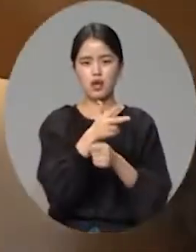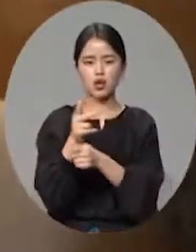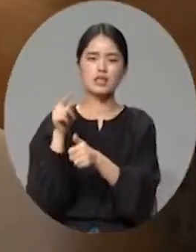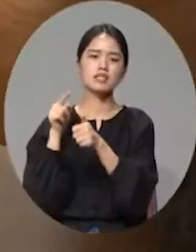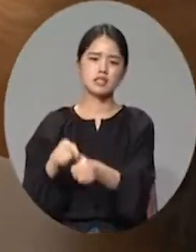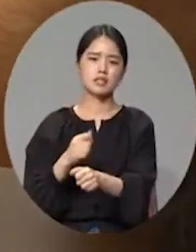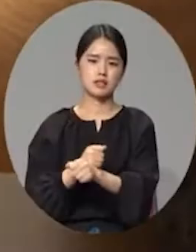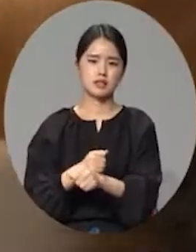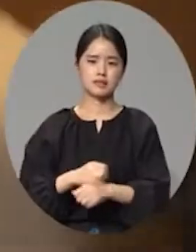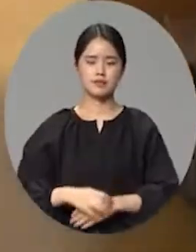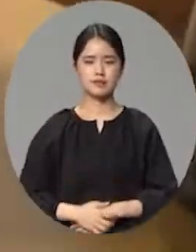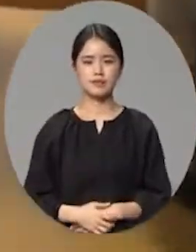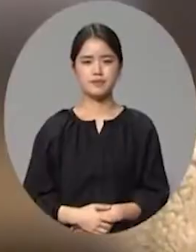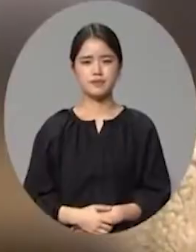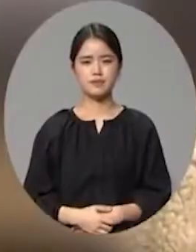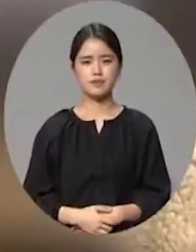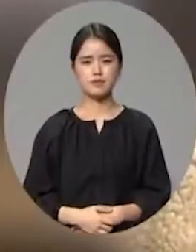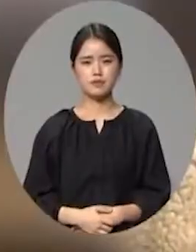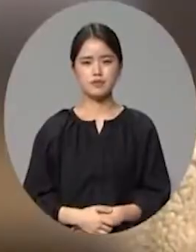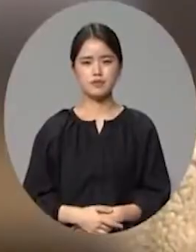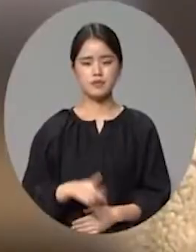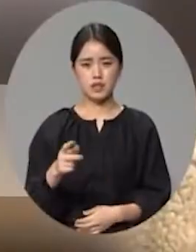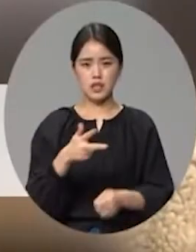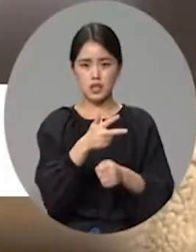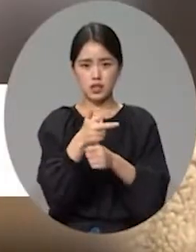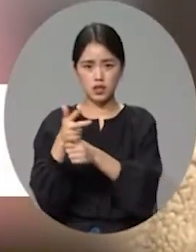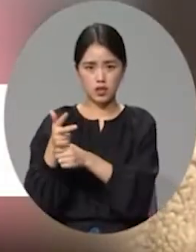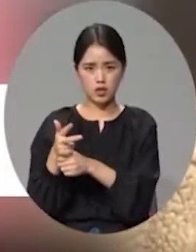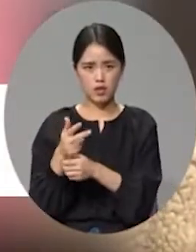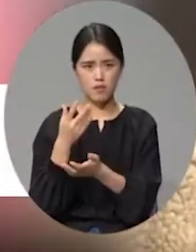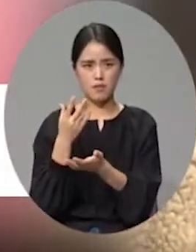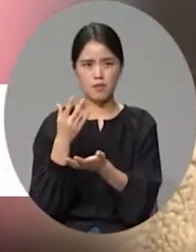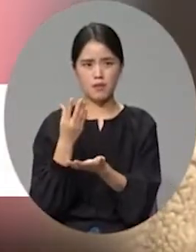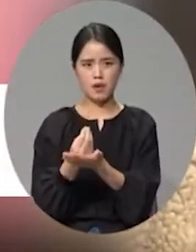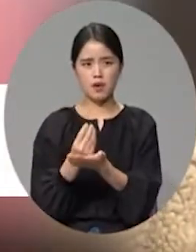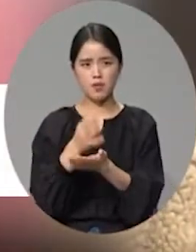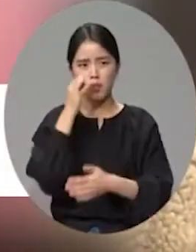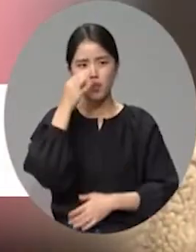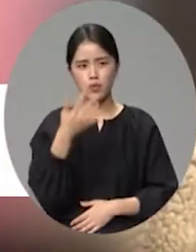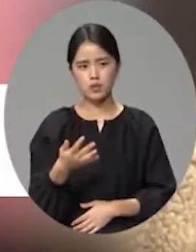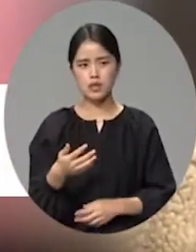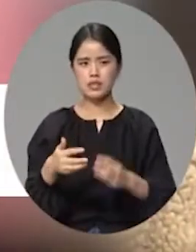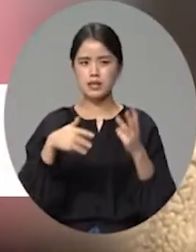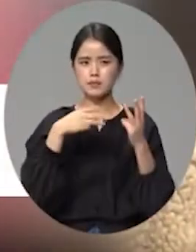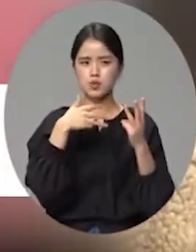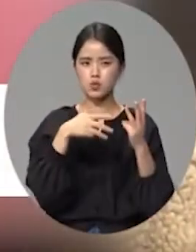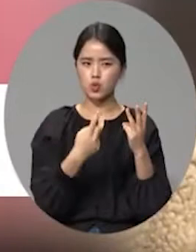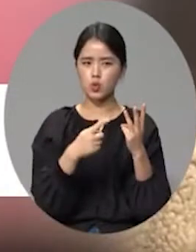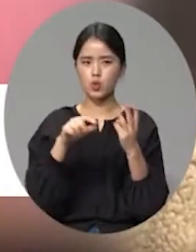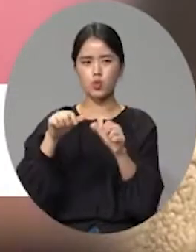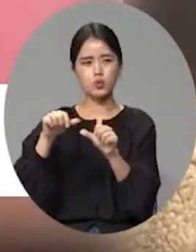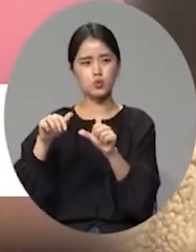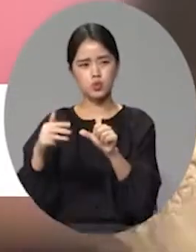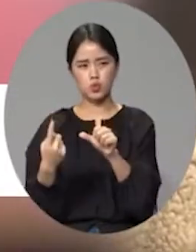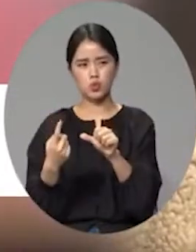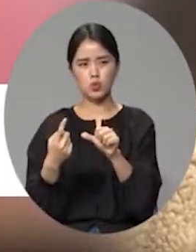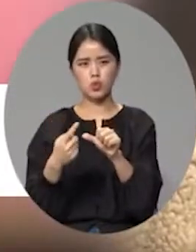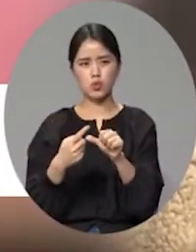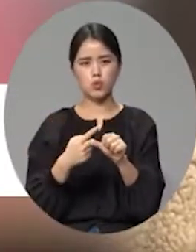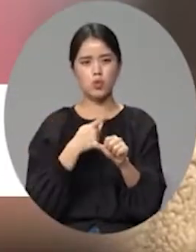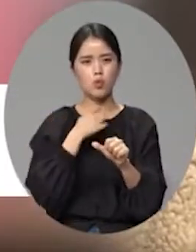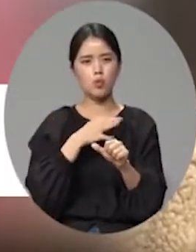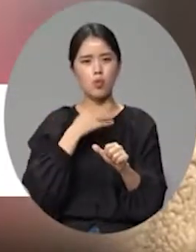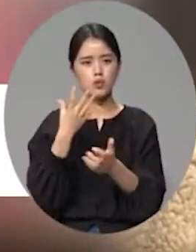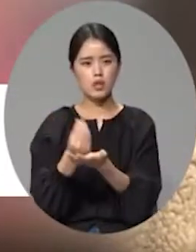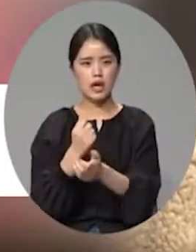지시했습니다 이 영상을 표 해줄 때 요 성취 외에서 온조 딱 그만큼 음소거 된 그 영상만 끝난